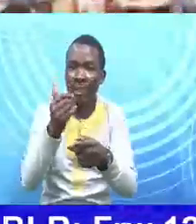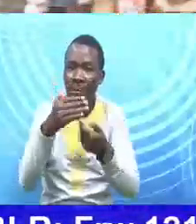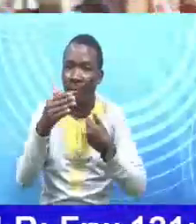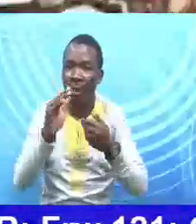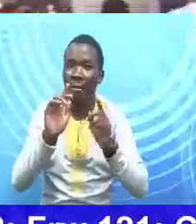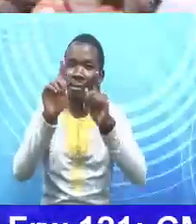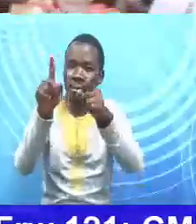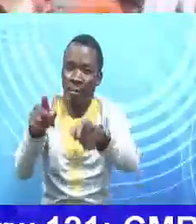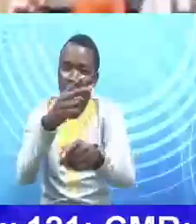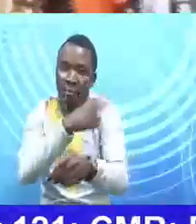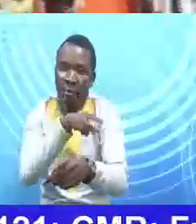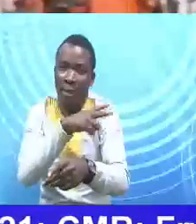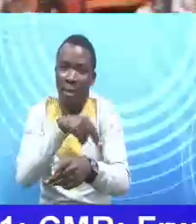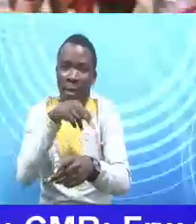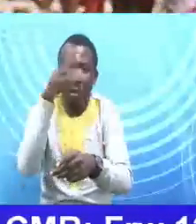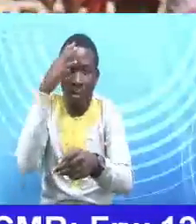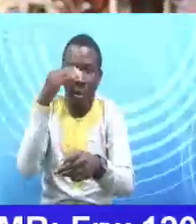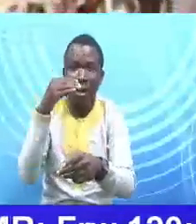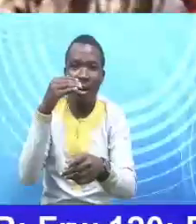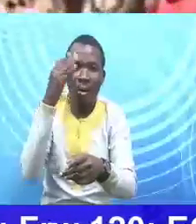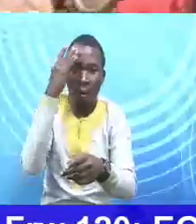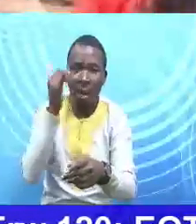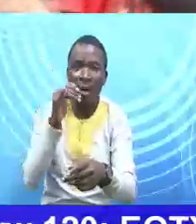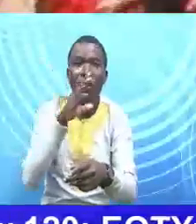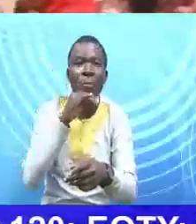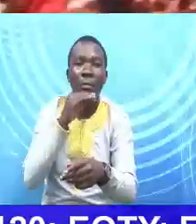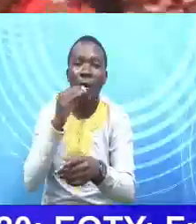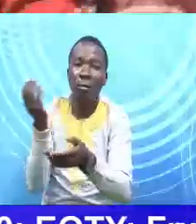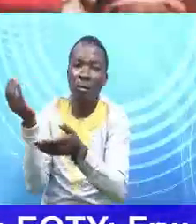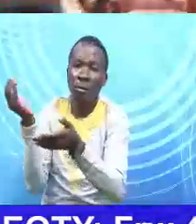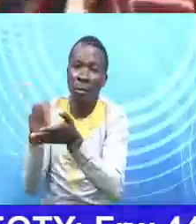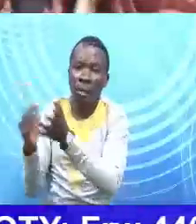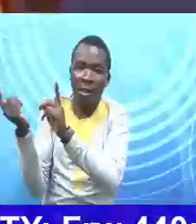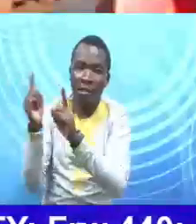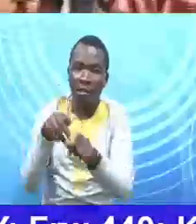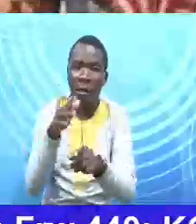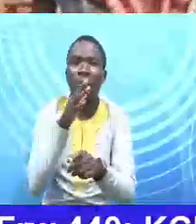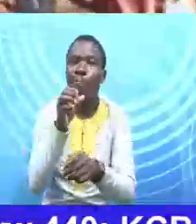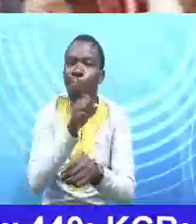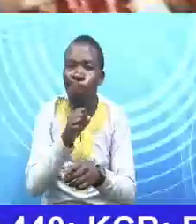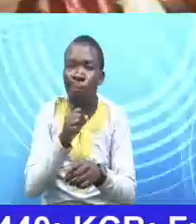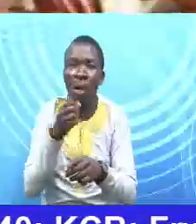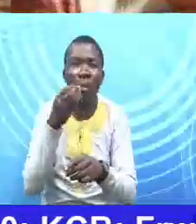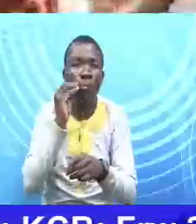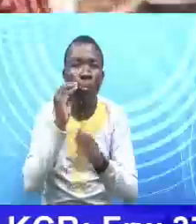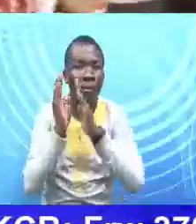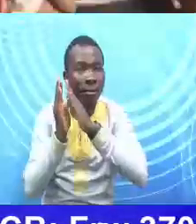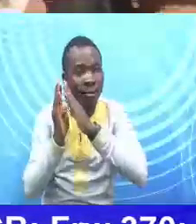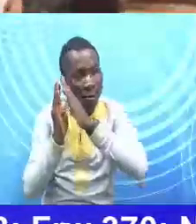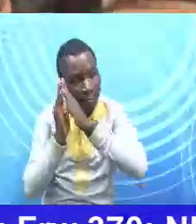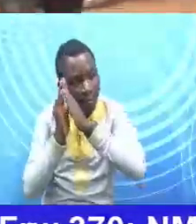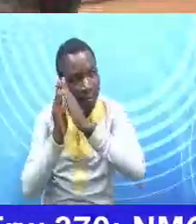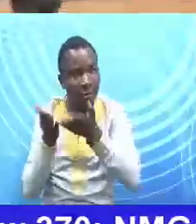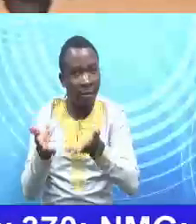Kuko uwo mugabo bahise bamugarura, umukecuru nawe ari mu rugo araryama. Hakomeretse abakecuru babiri